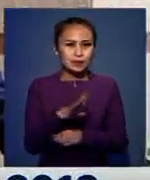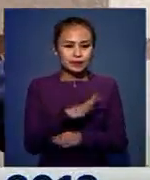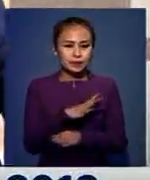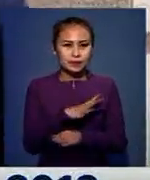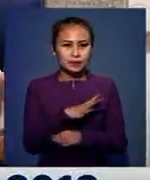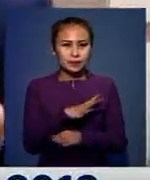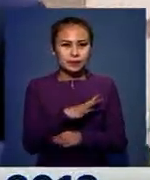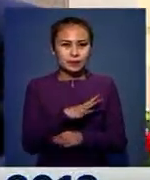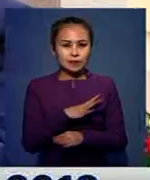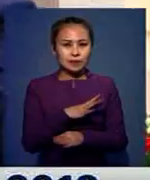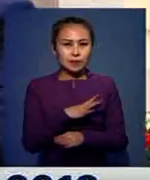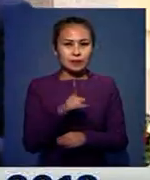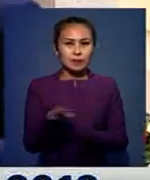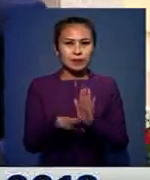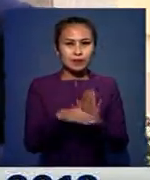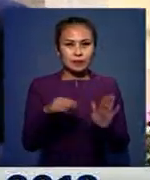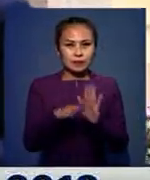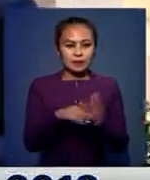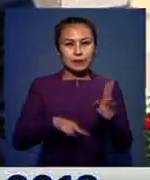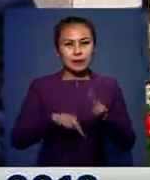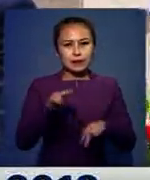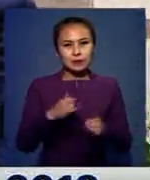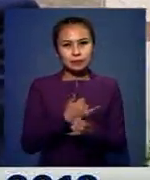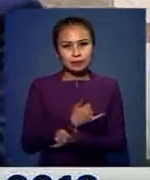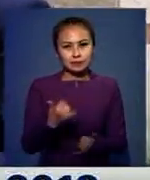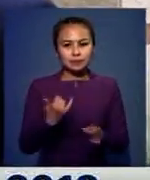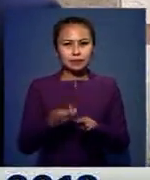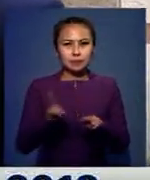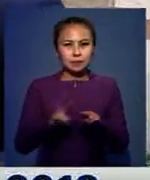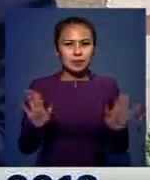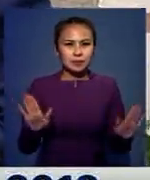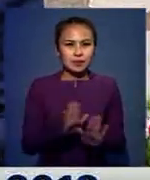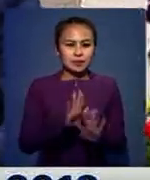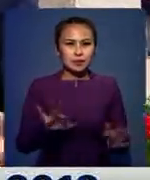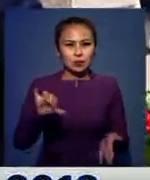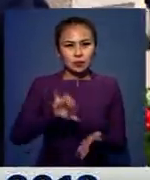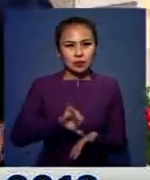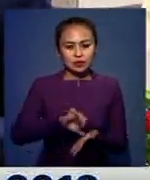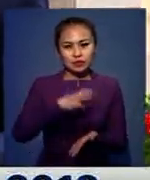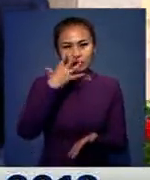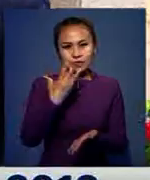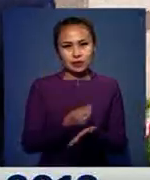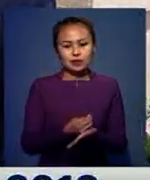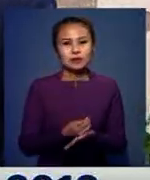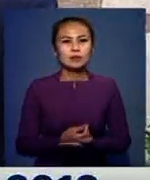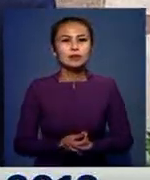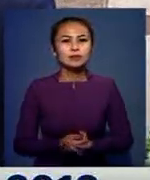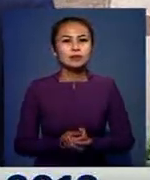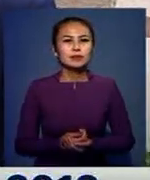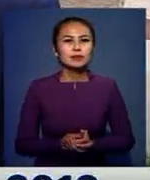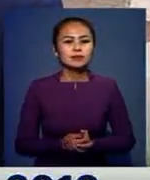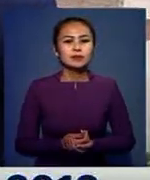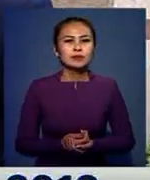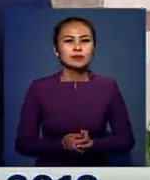Сонда бұл жерге сіздер сайлаушылардың көңілін көтерейік деп осына бір саяси науқан барысында өздеріңіз шаң концерт ұйымдастырып тұрсыздар ғой?